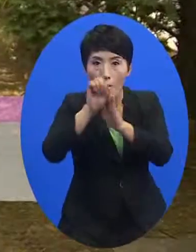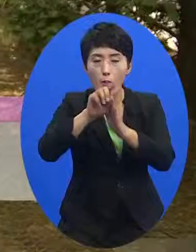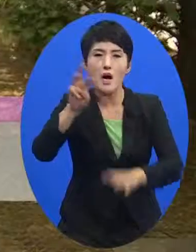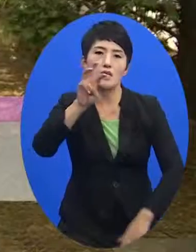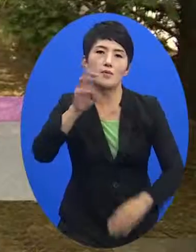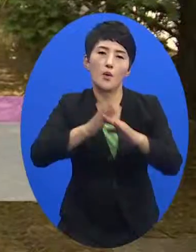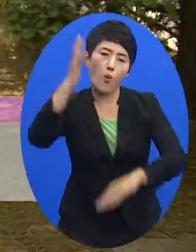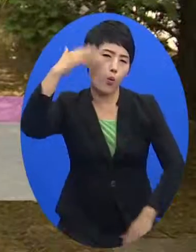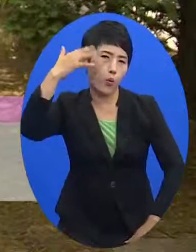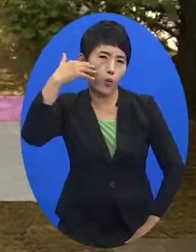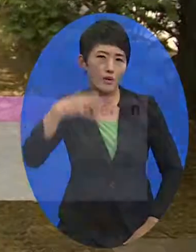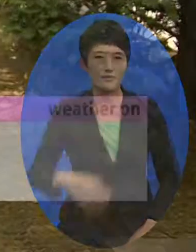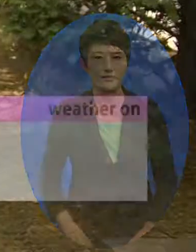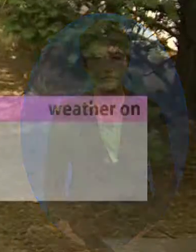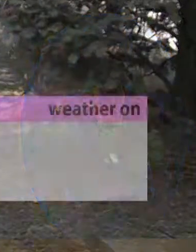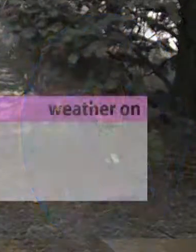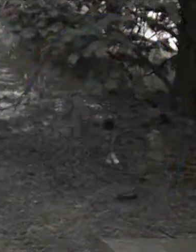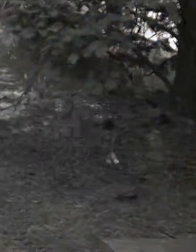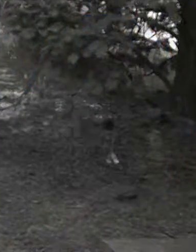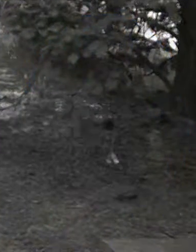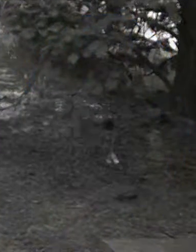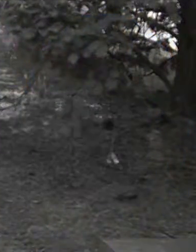내외까지 오르면서 덥겠습니다.